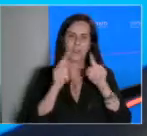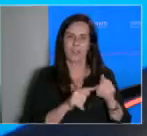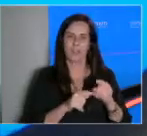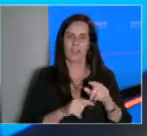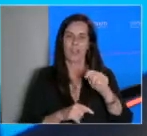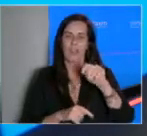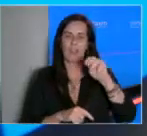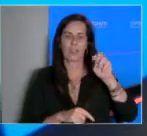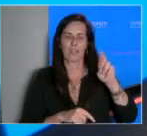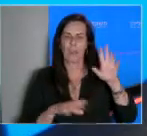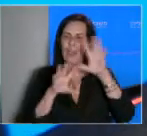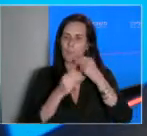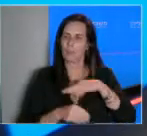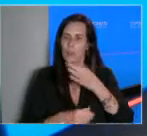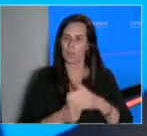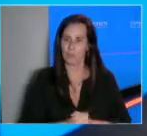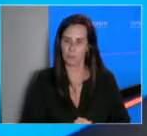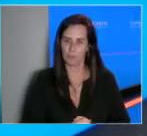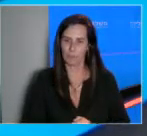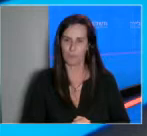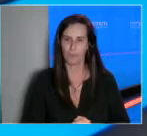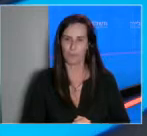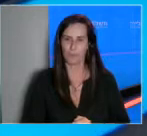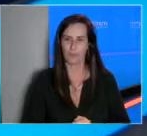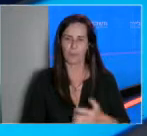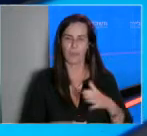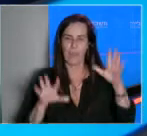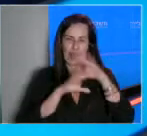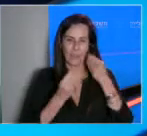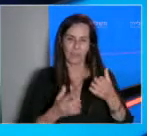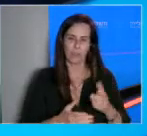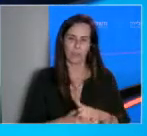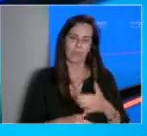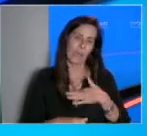לעבור לתמר שוורץ. תמר, ערב טוב, מה שלומך? ערב טוב, שלומי יכול להיות טוב יותר,